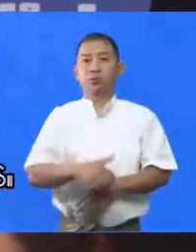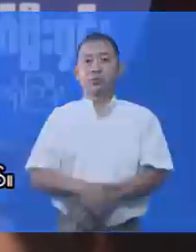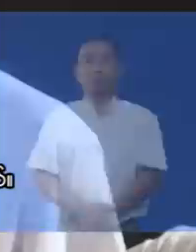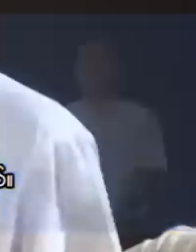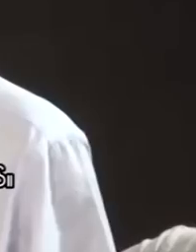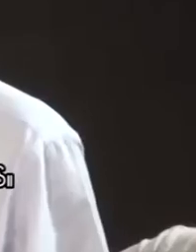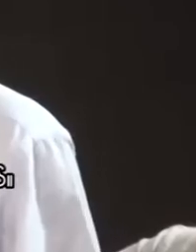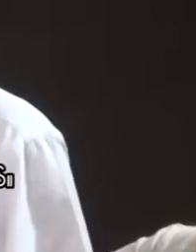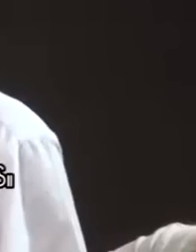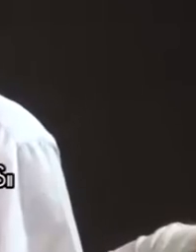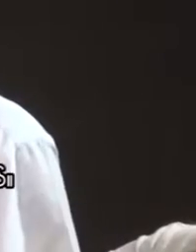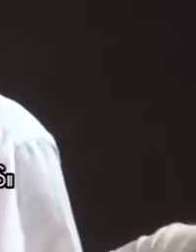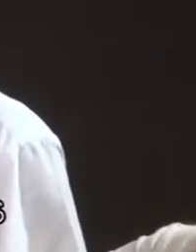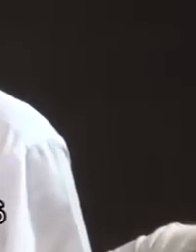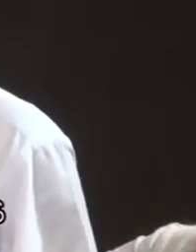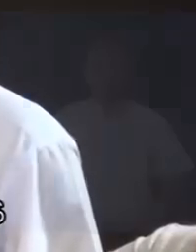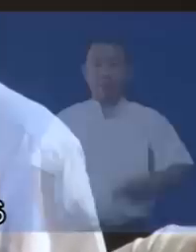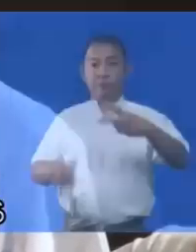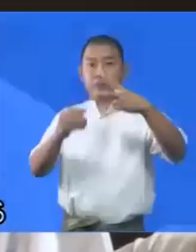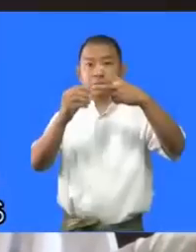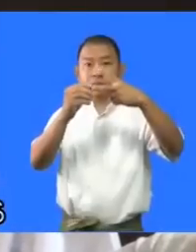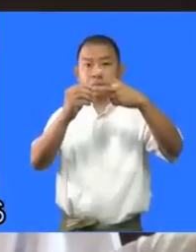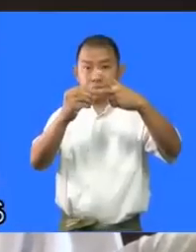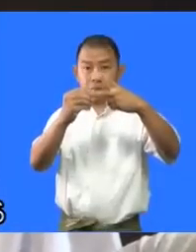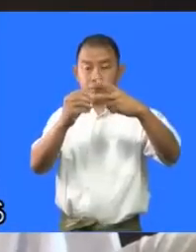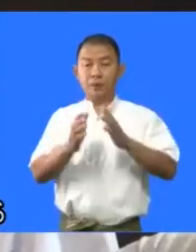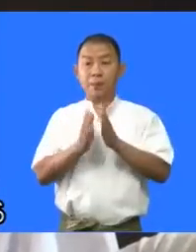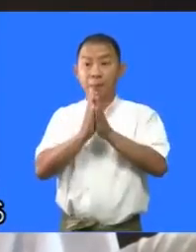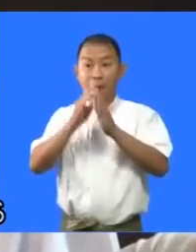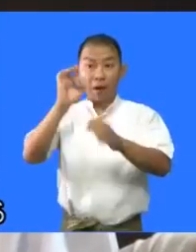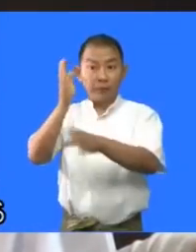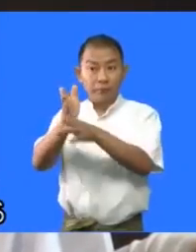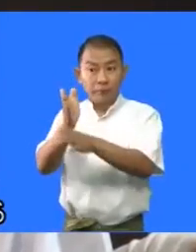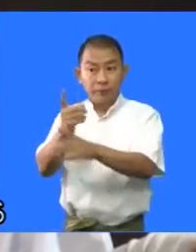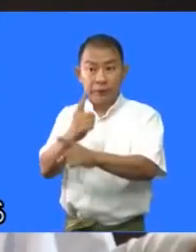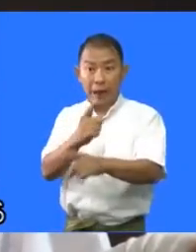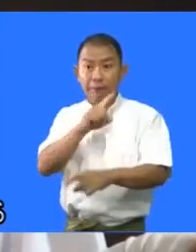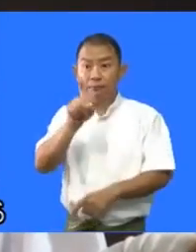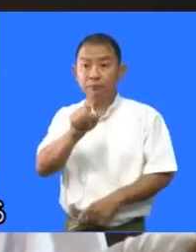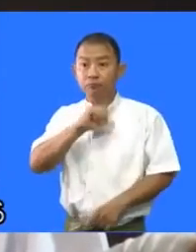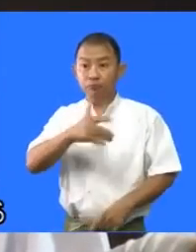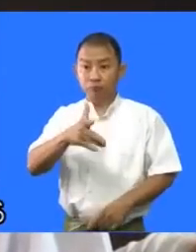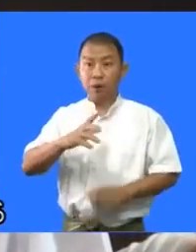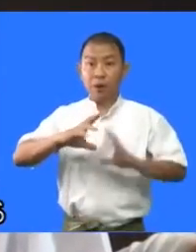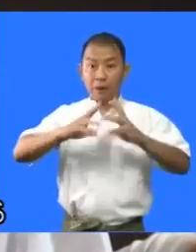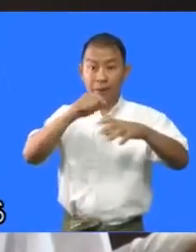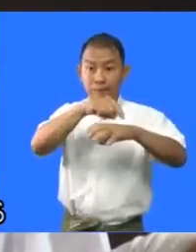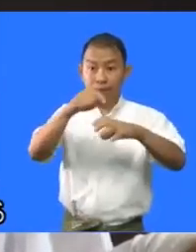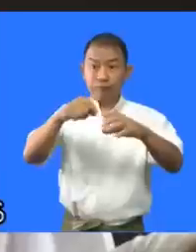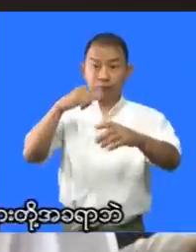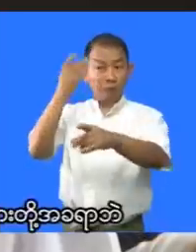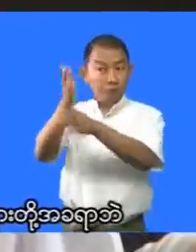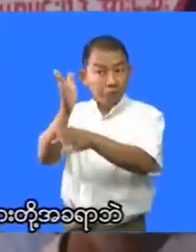များကြီးလိုပါနံပါတ်2ကတော့ဒီမှာရှိတဲ့ director တွေမေးခြင်းတာတကယ်တိုးတက်ခြင်းရင်ခင်ဗျားတို့ကတော့အခုနရုပ်ရှင်မင်းသားမင်းသမီးပေါ်မှာနိုင်